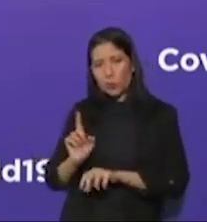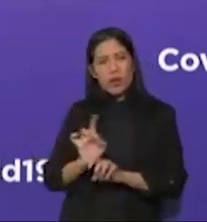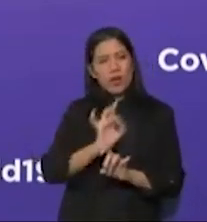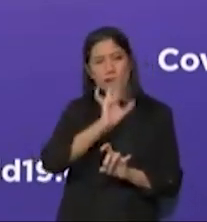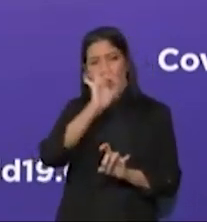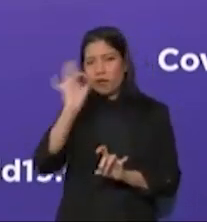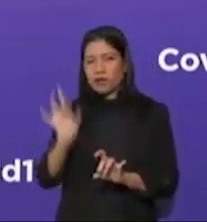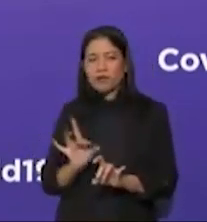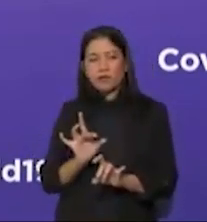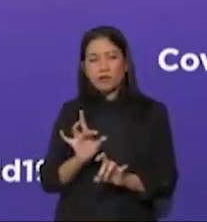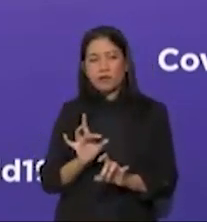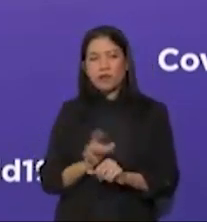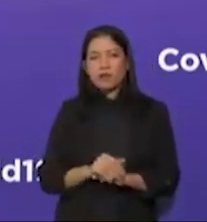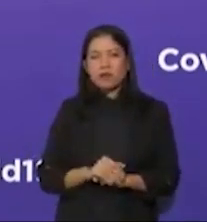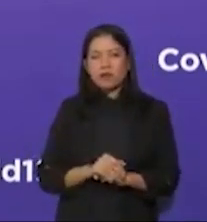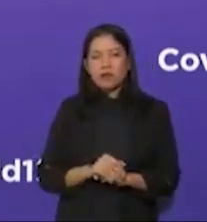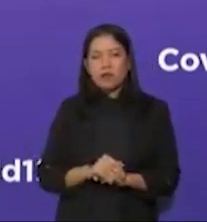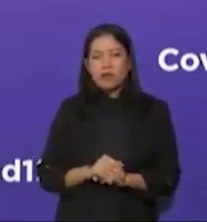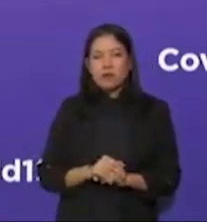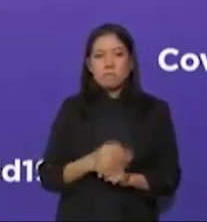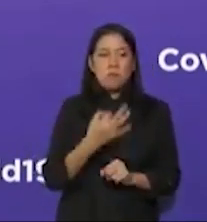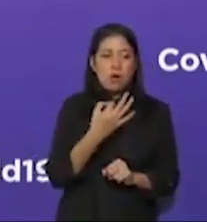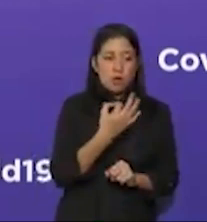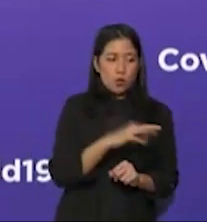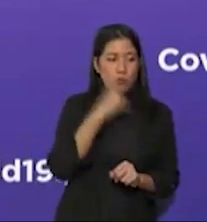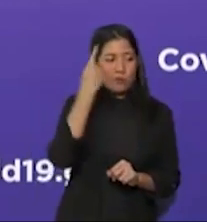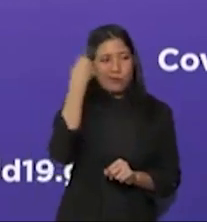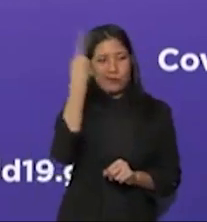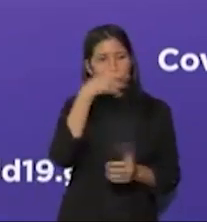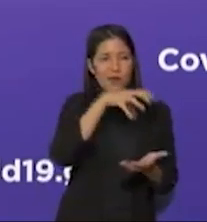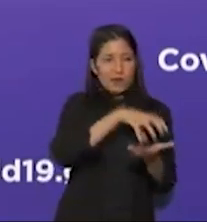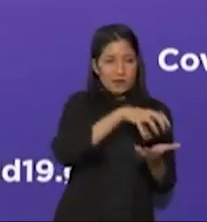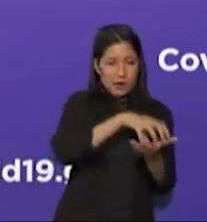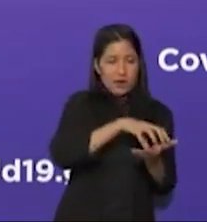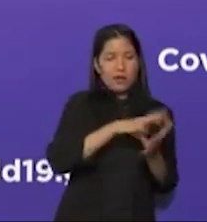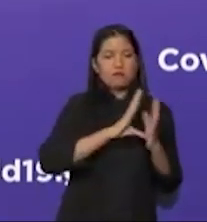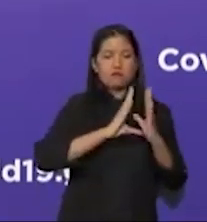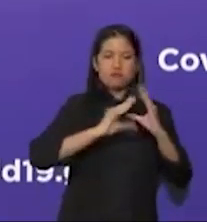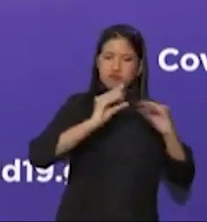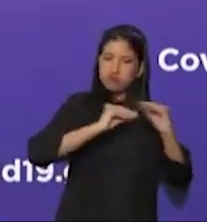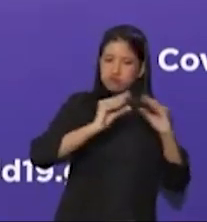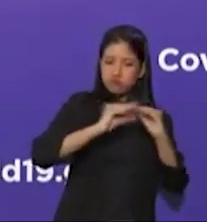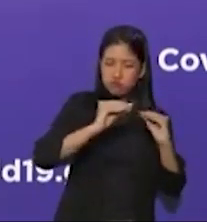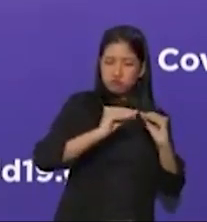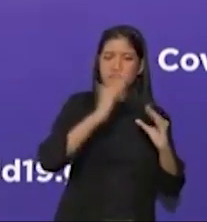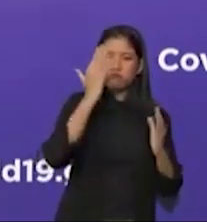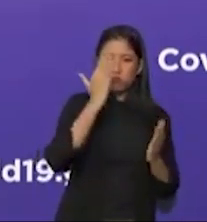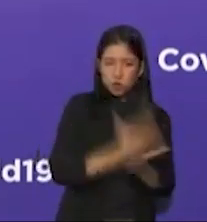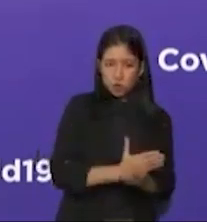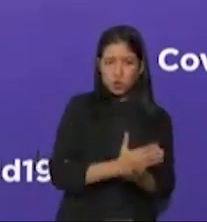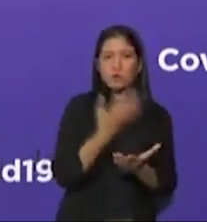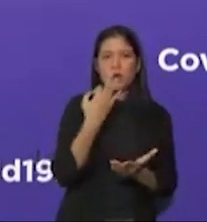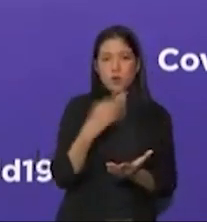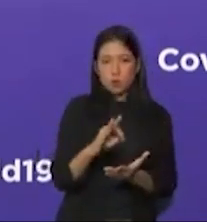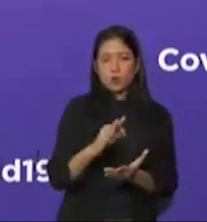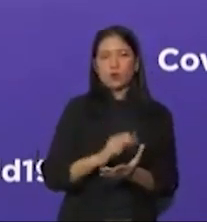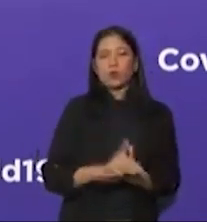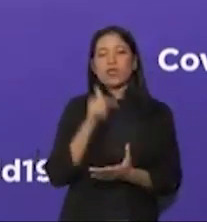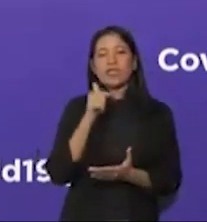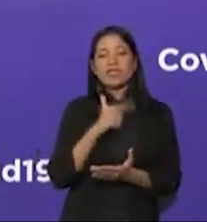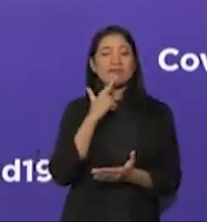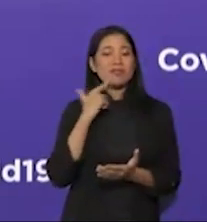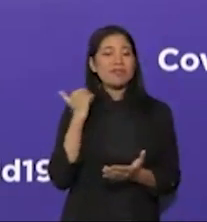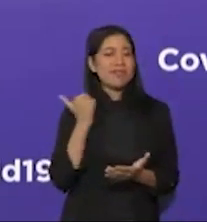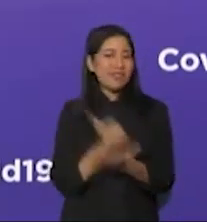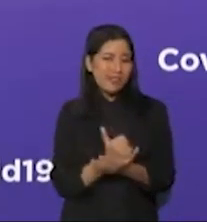memutuskannya ini menjadi penting karena harus ditindaklanjuti dengan penyusunan SOP pada berbagai bidang